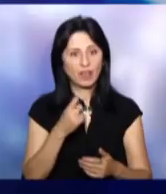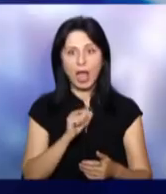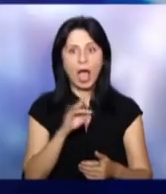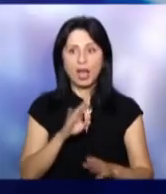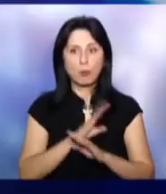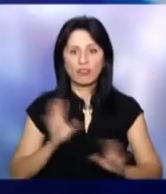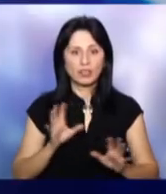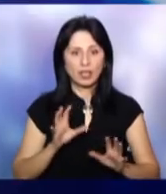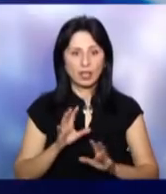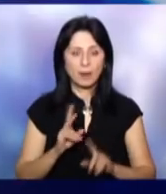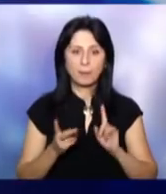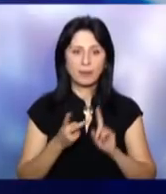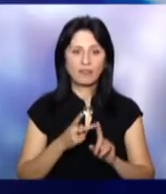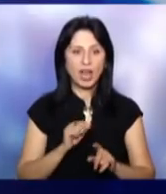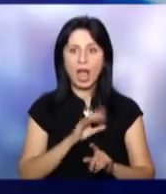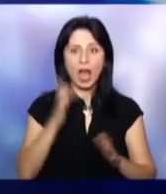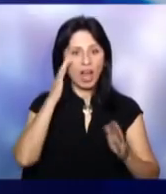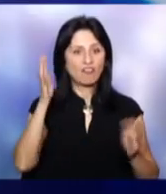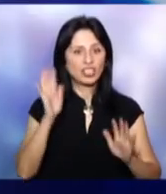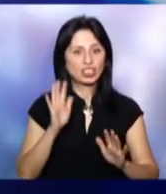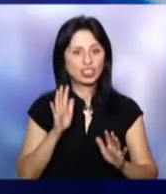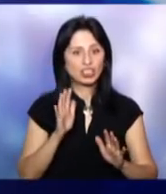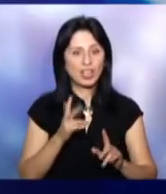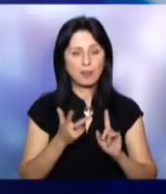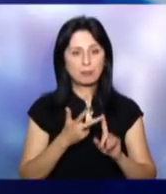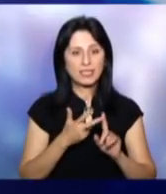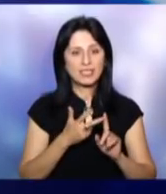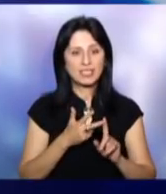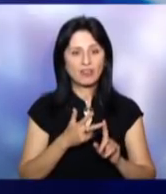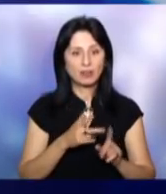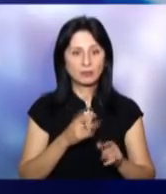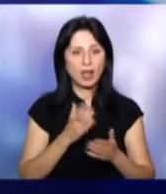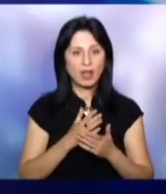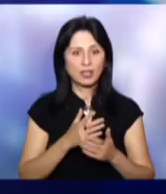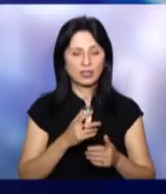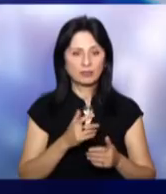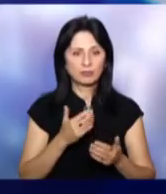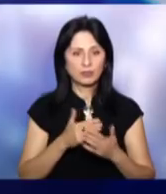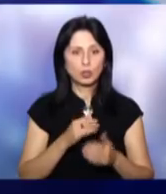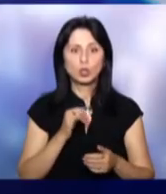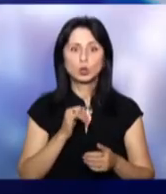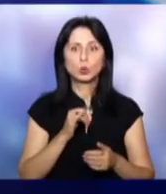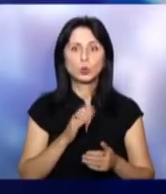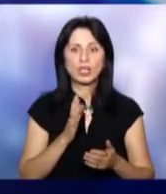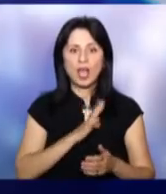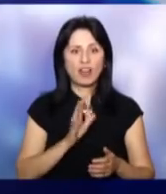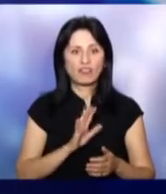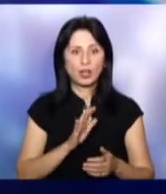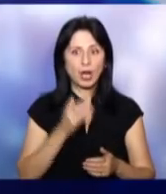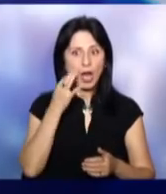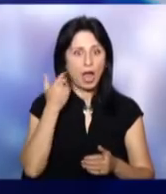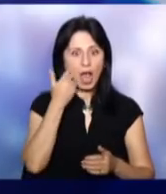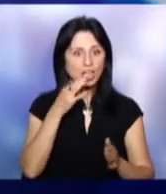მოვკვდე, მეორე არის არ გავგიჟდე და მესამე შედარებით უწყინარი არის ხოლმე ცუდად არ გავხდე და არ